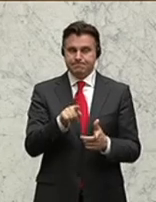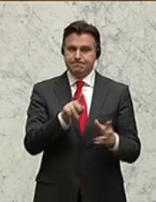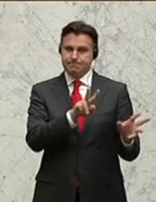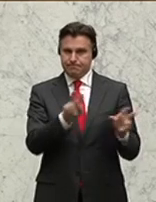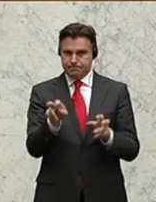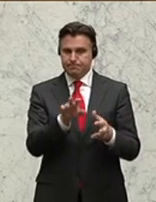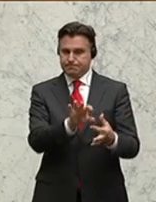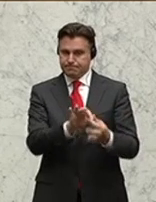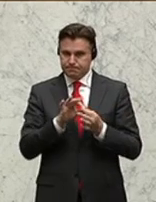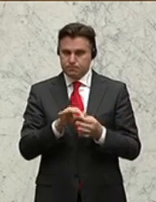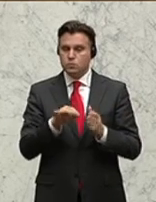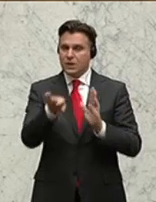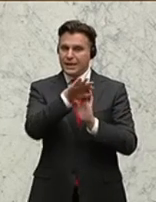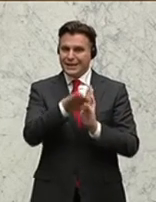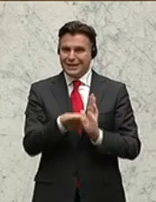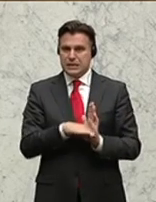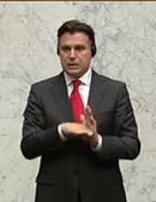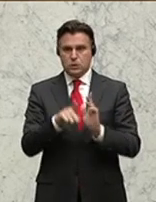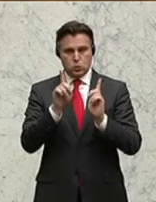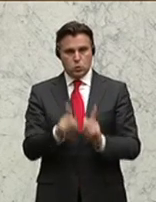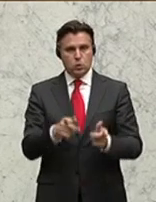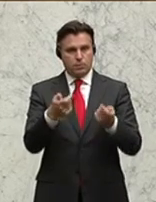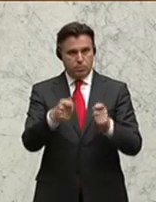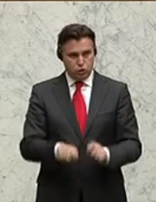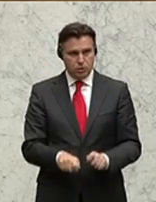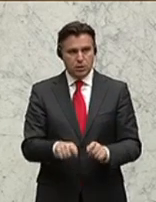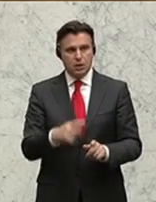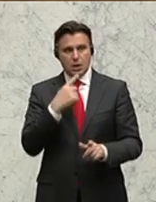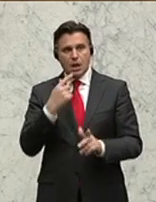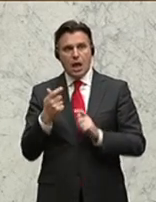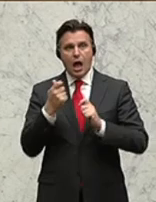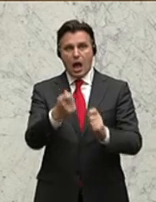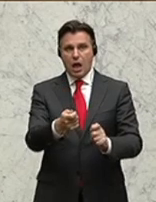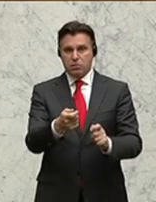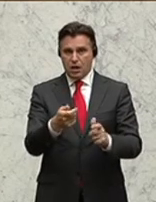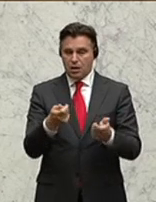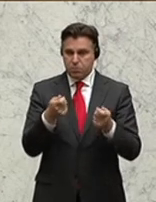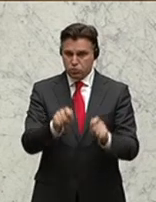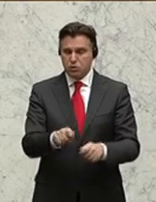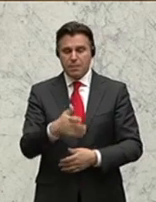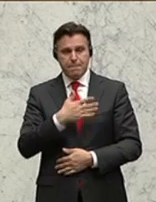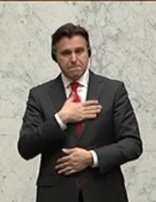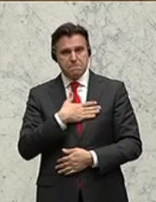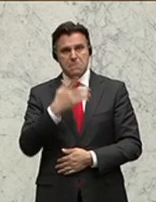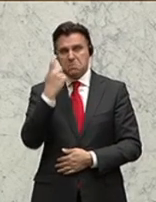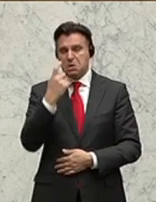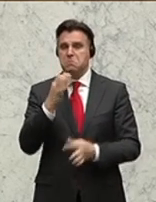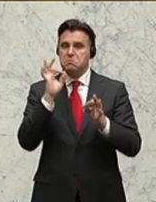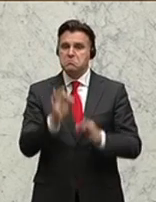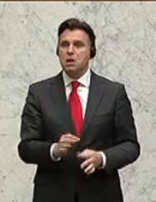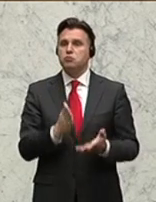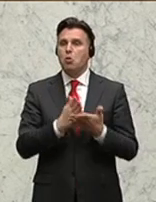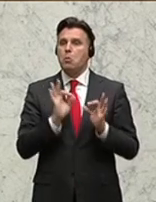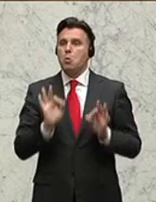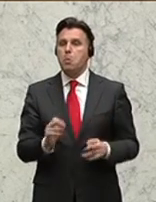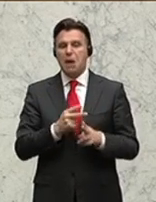dass es hier darum geht, hier ein Gesetz zu beschließen, beziehungsweise einen Antrag zu beschließen, der meiner Ansicht nach nicht ausgereift ist. Und